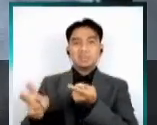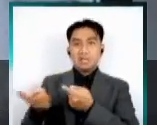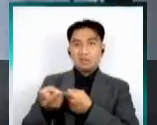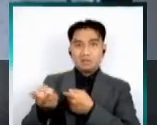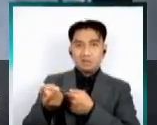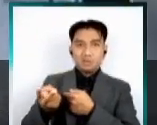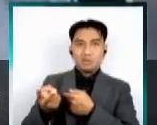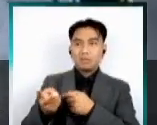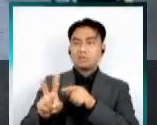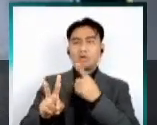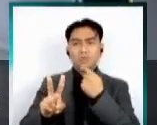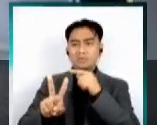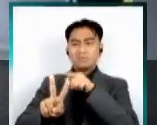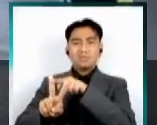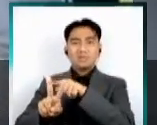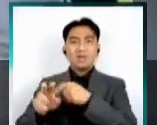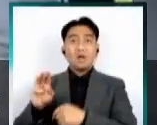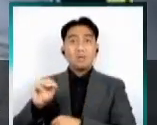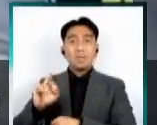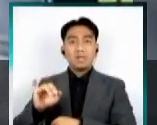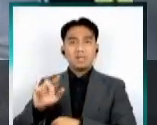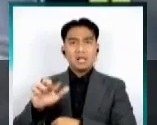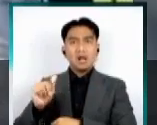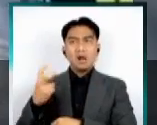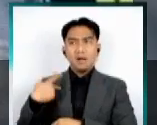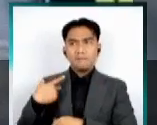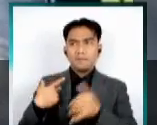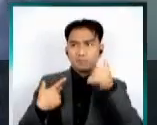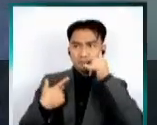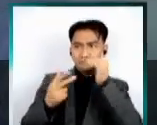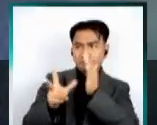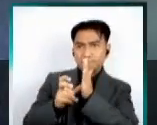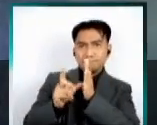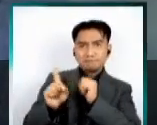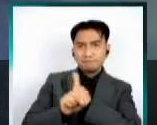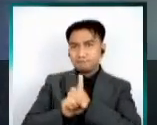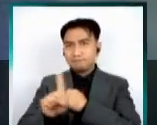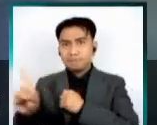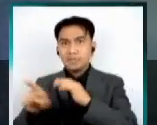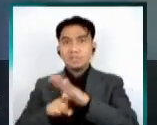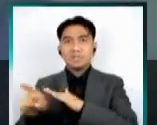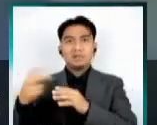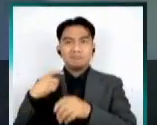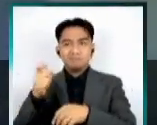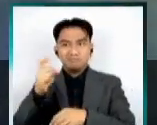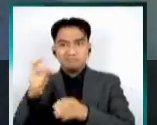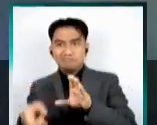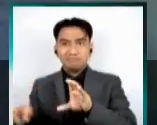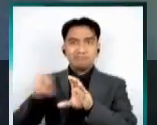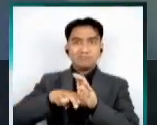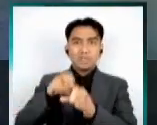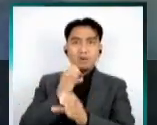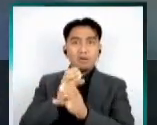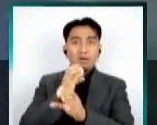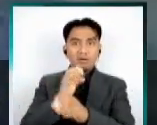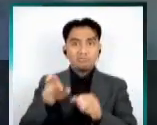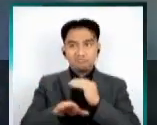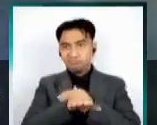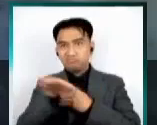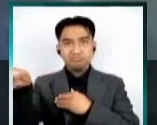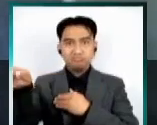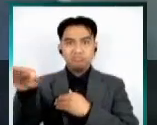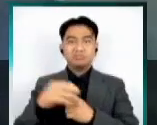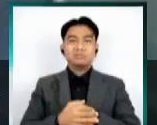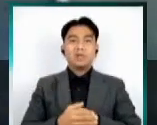daw ang isa na nahulikam na tumakbo at nagmadaling sumakay sa puting kotse matapos ang krimen.